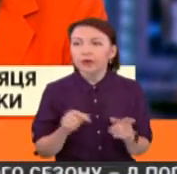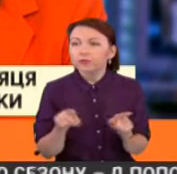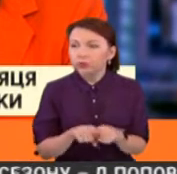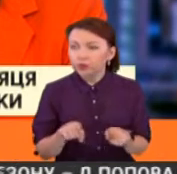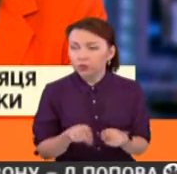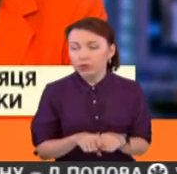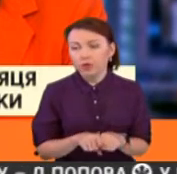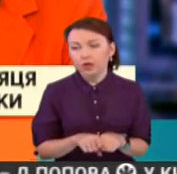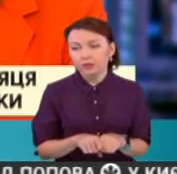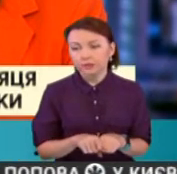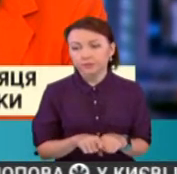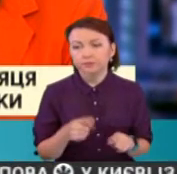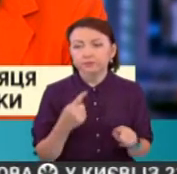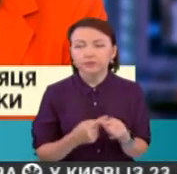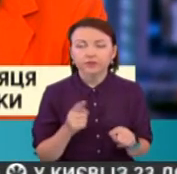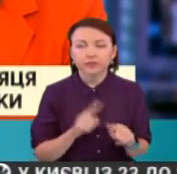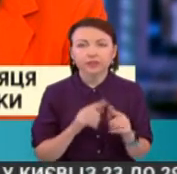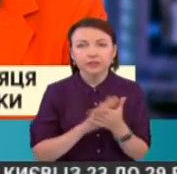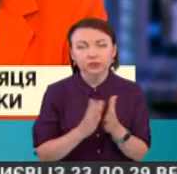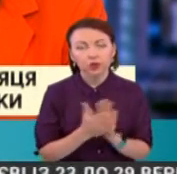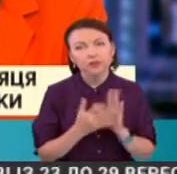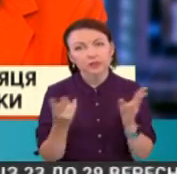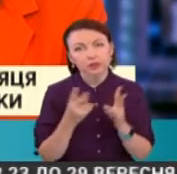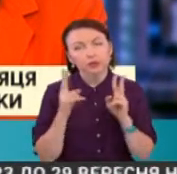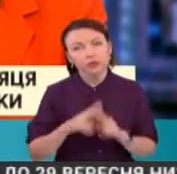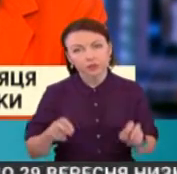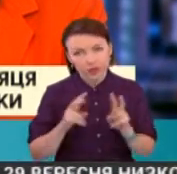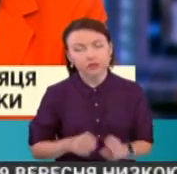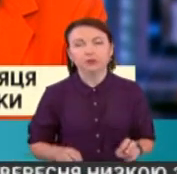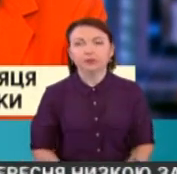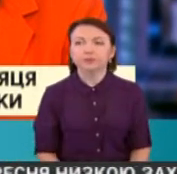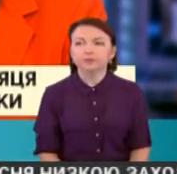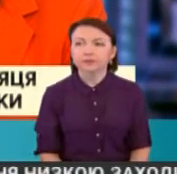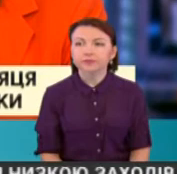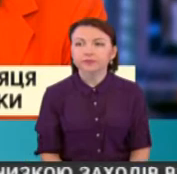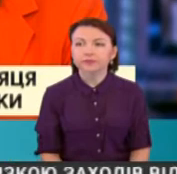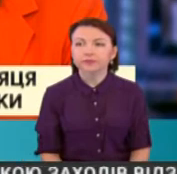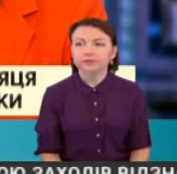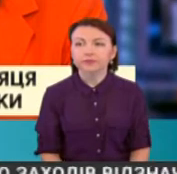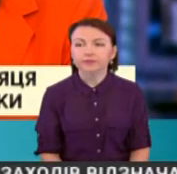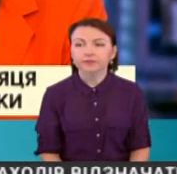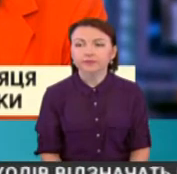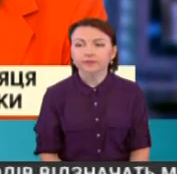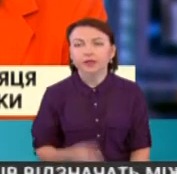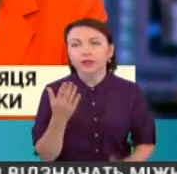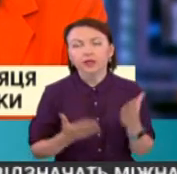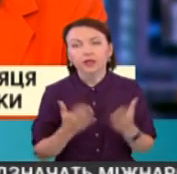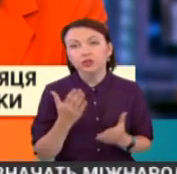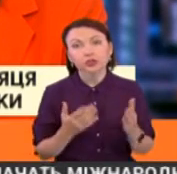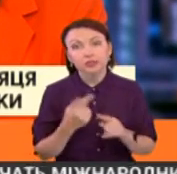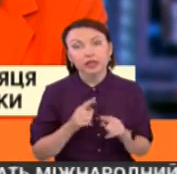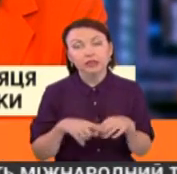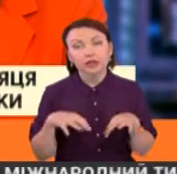разі, в цій ситуації треба розбиратися. От. Якщо цей вид